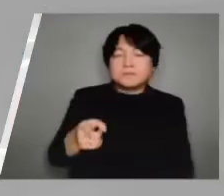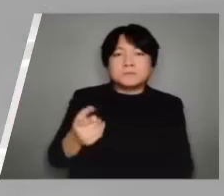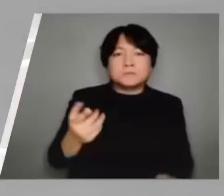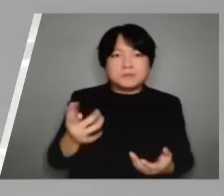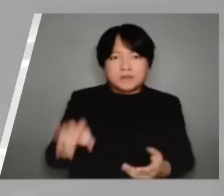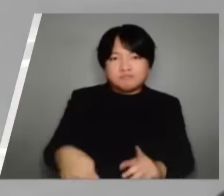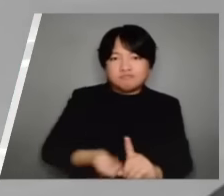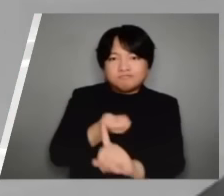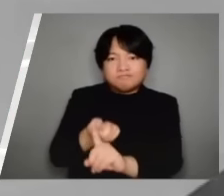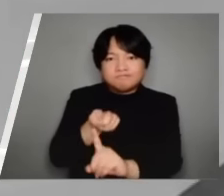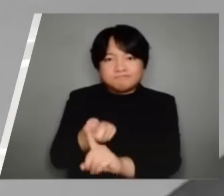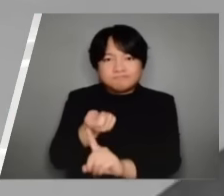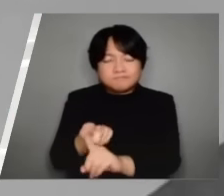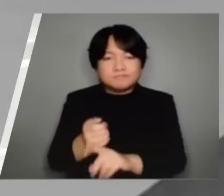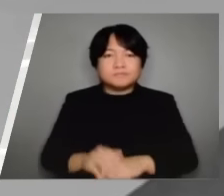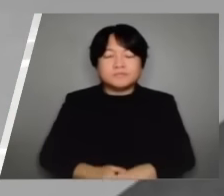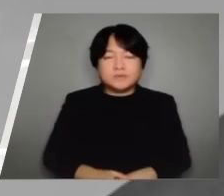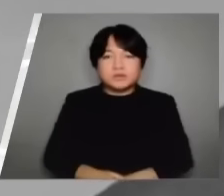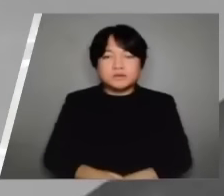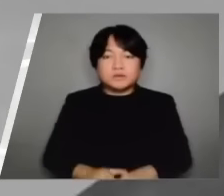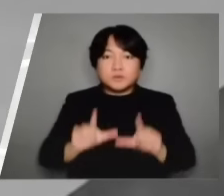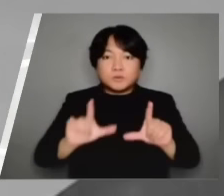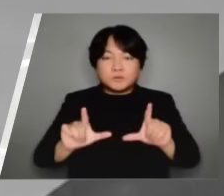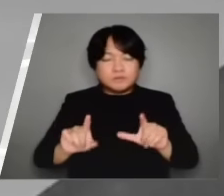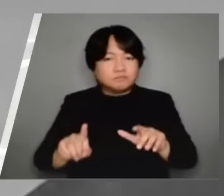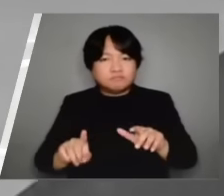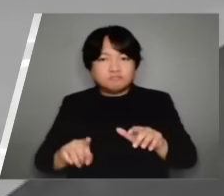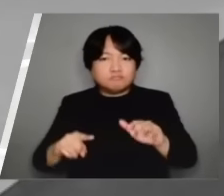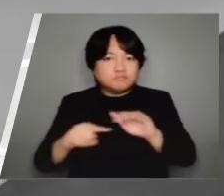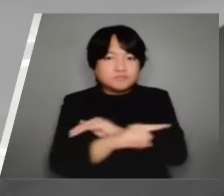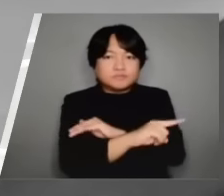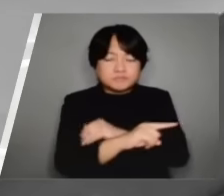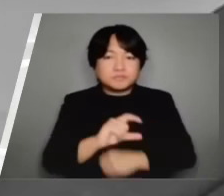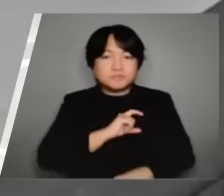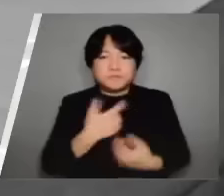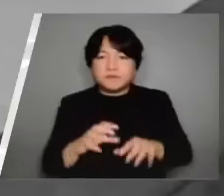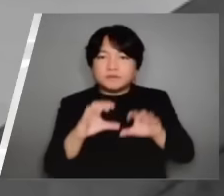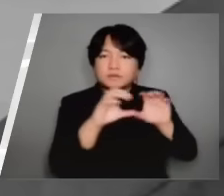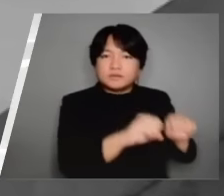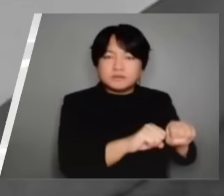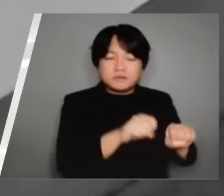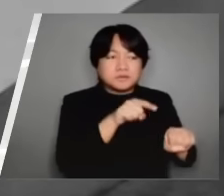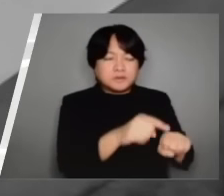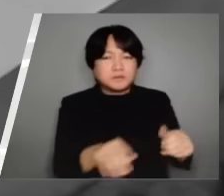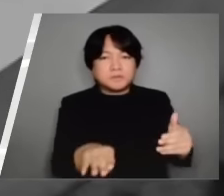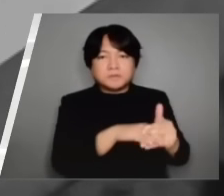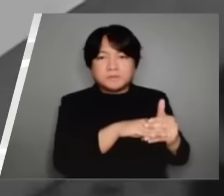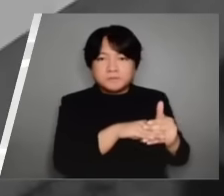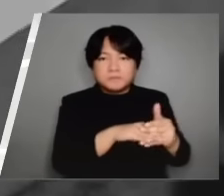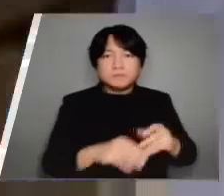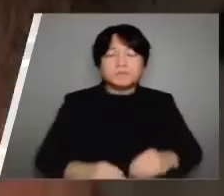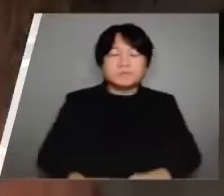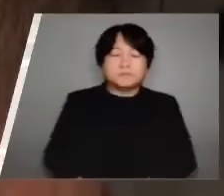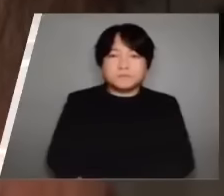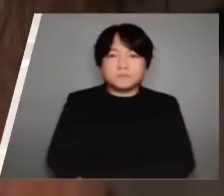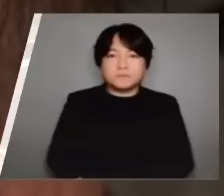tumakas ang susp pero naaresto pul Hom sup na wala pang